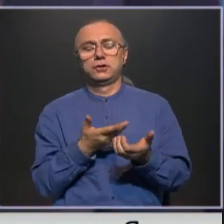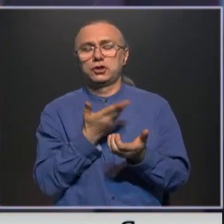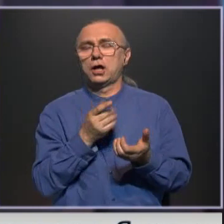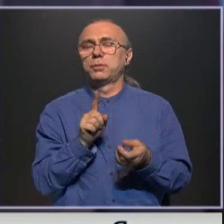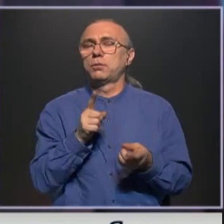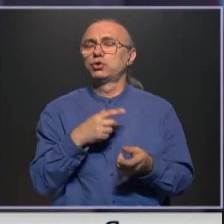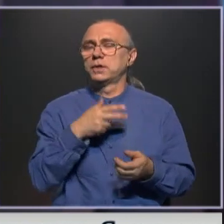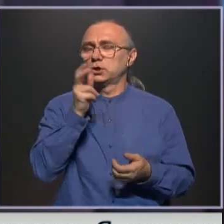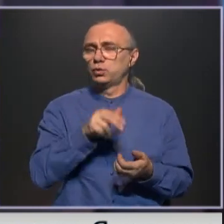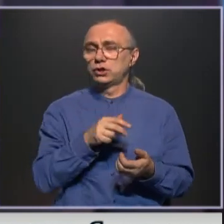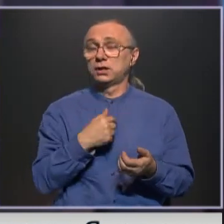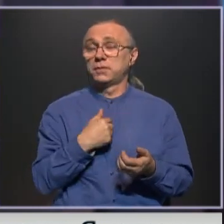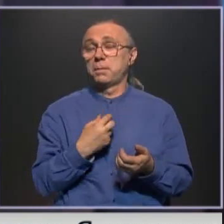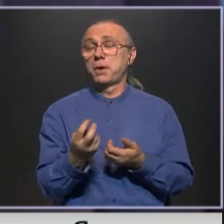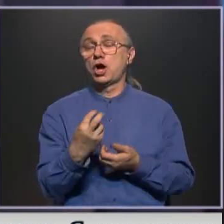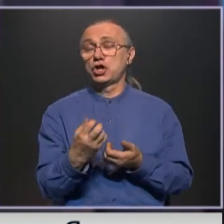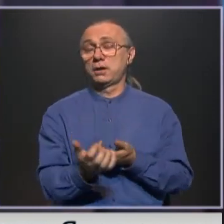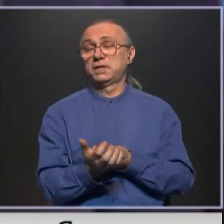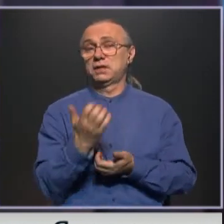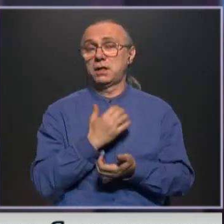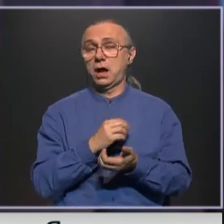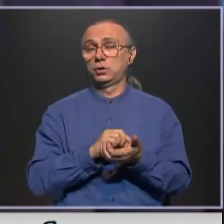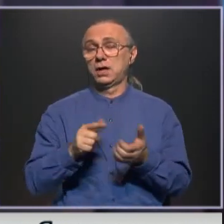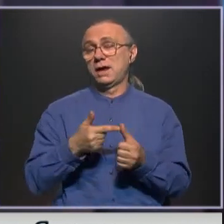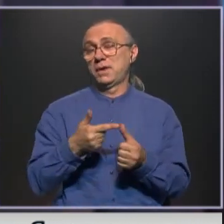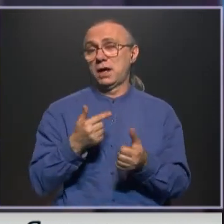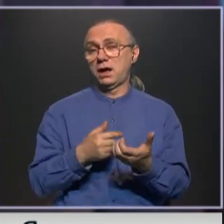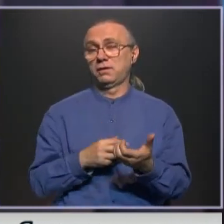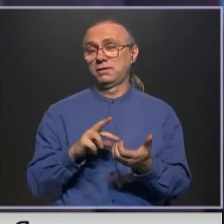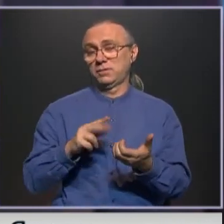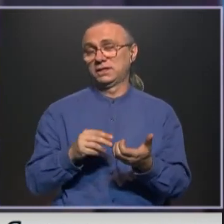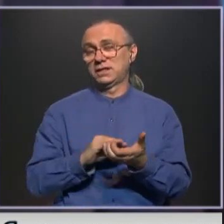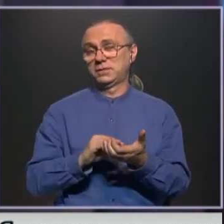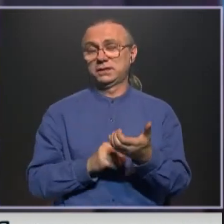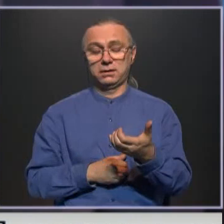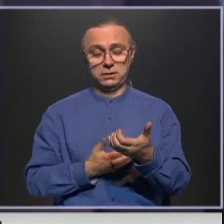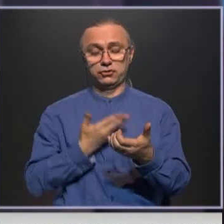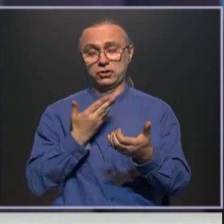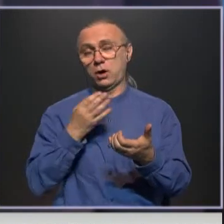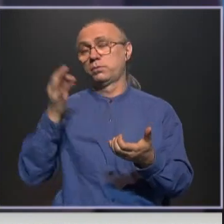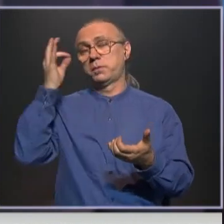Да, современные технологии внедряются потихоньку. Друзья, говорила про то, что у нас есть